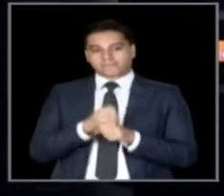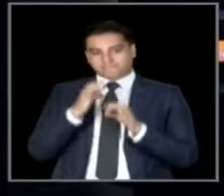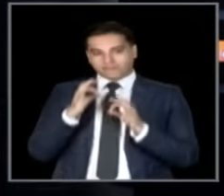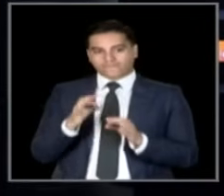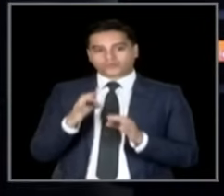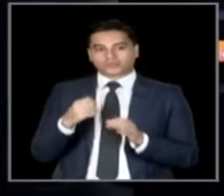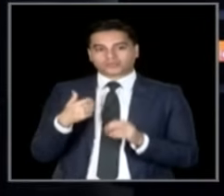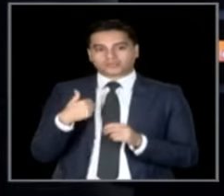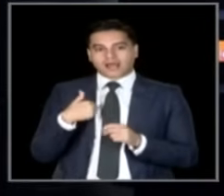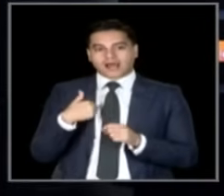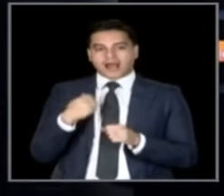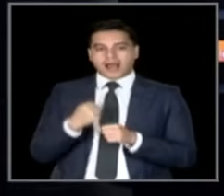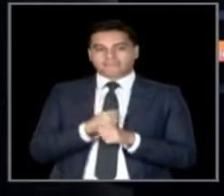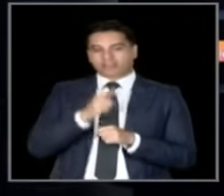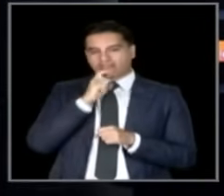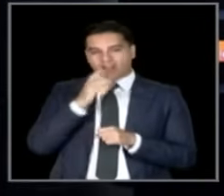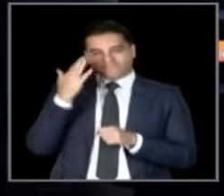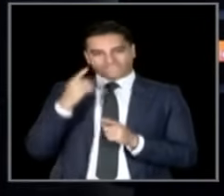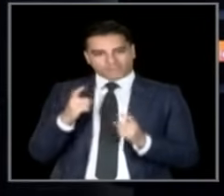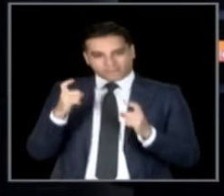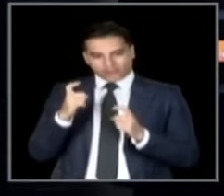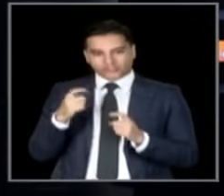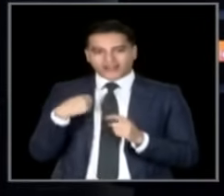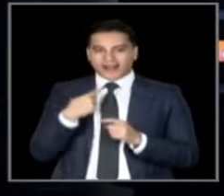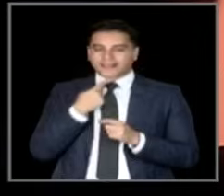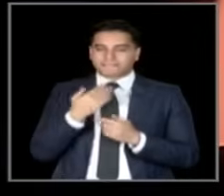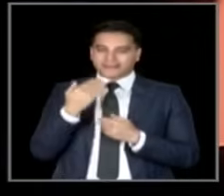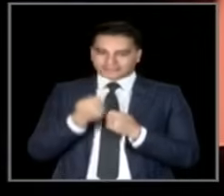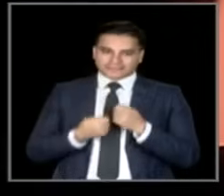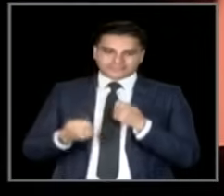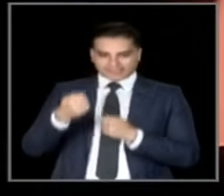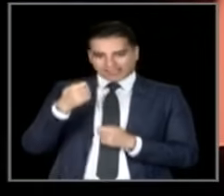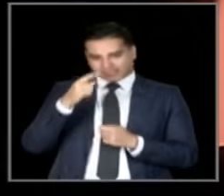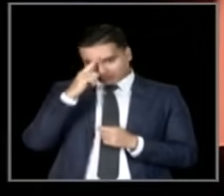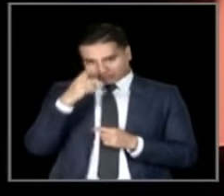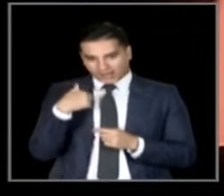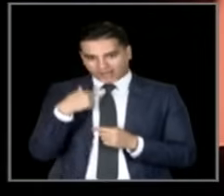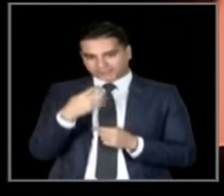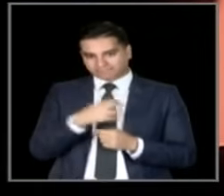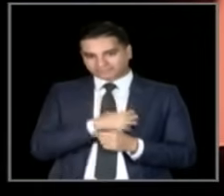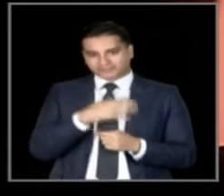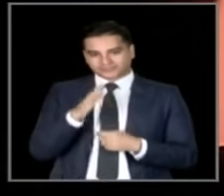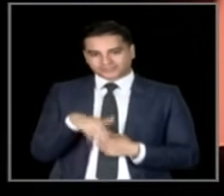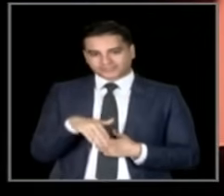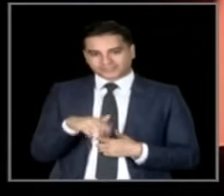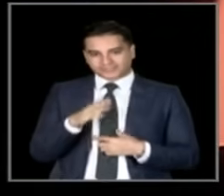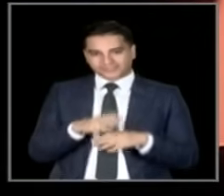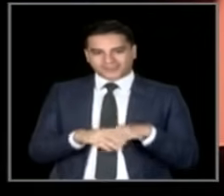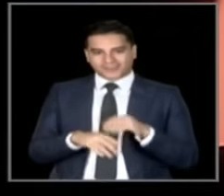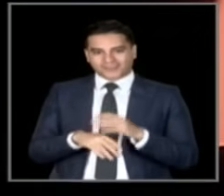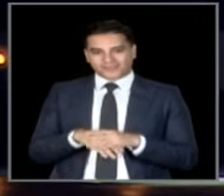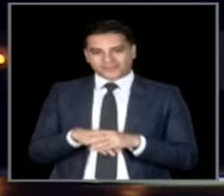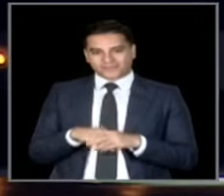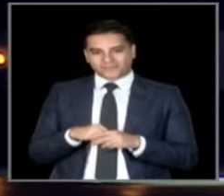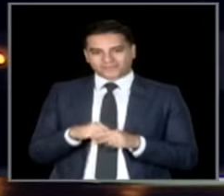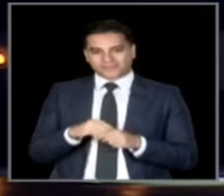قوي الصراحه، كان ادائي مش عاجبني الماتش اللي فات، كان في اكتر من سؤال عدى مني، فكنت مكتئب حبتين كده يعني، حاجه بسيطه يعني.